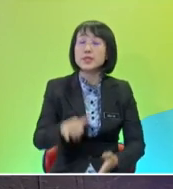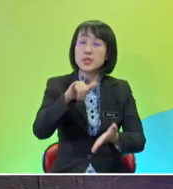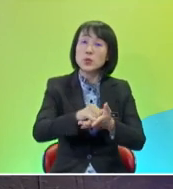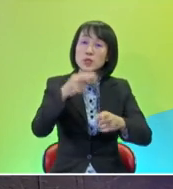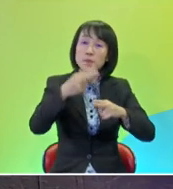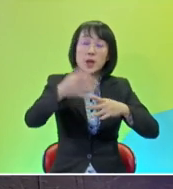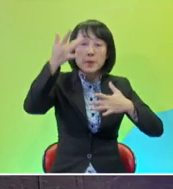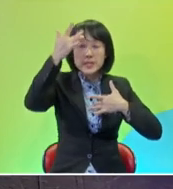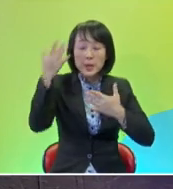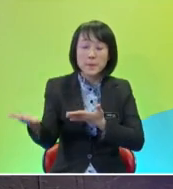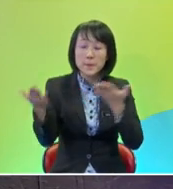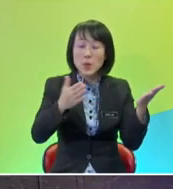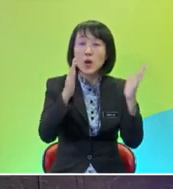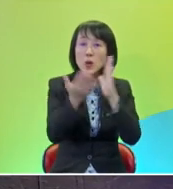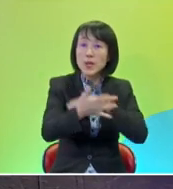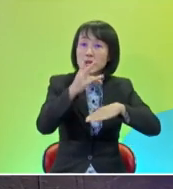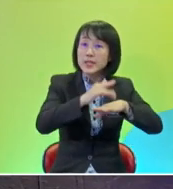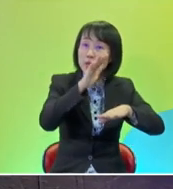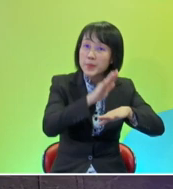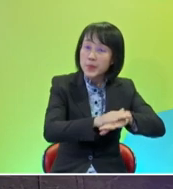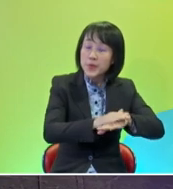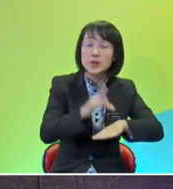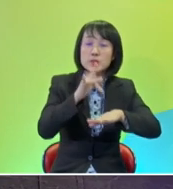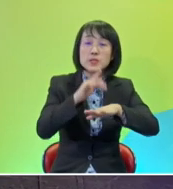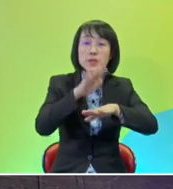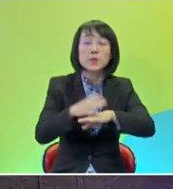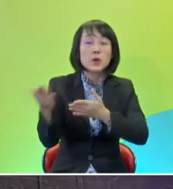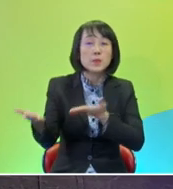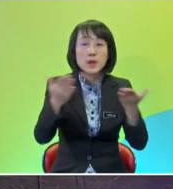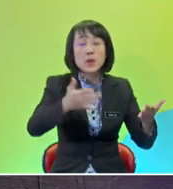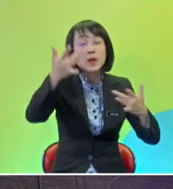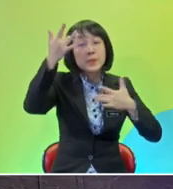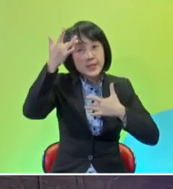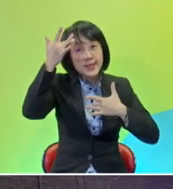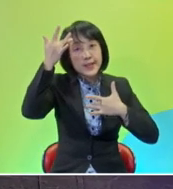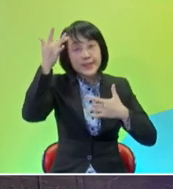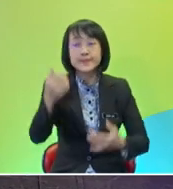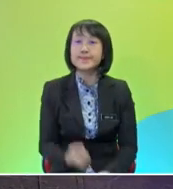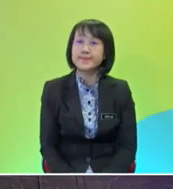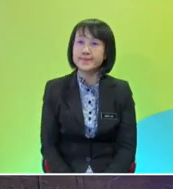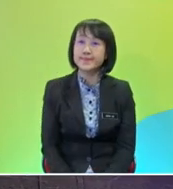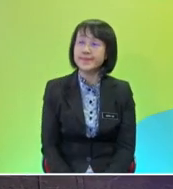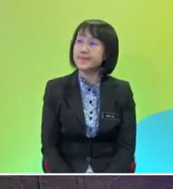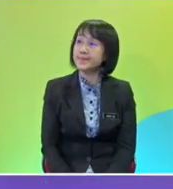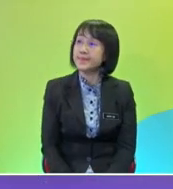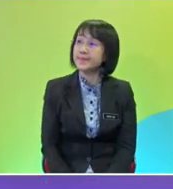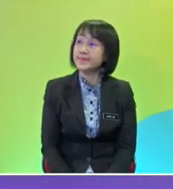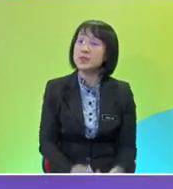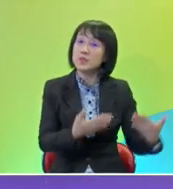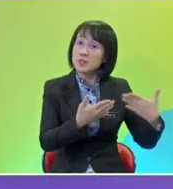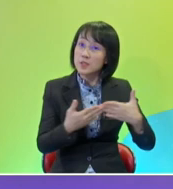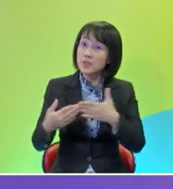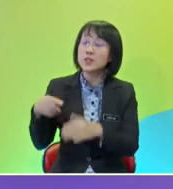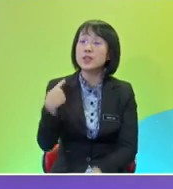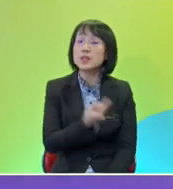nyamuk sebab dia membawa penyakit dia itu. Dia membawa. Okey, cikgu. Faham? Okey, untuk seterusnya kita